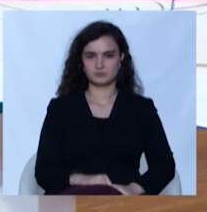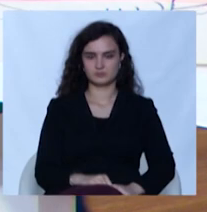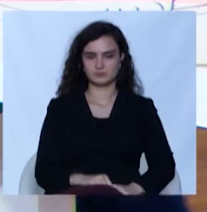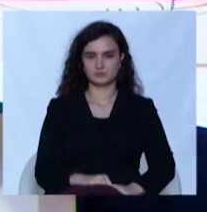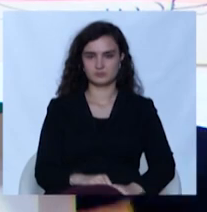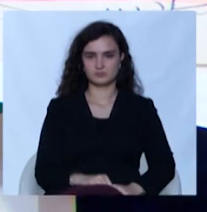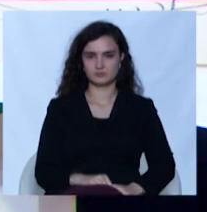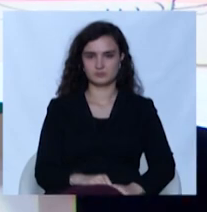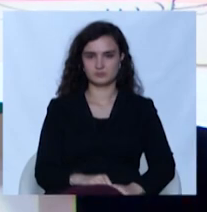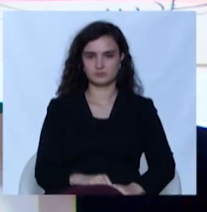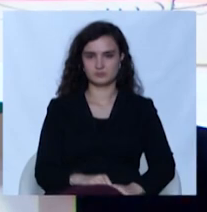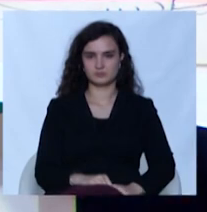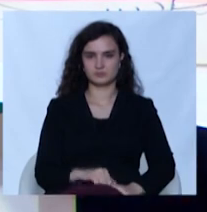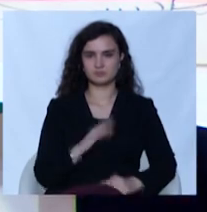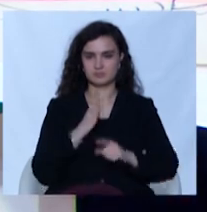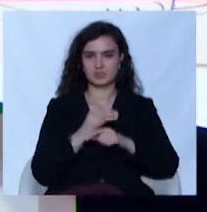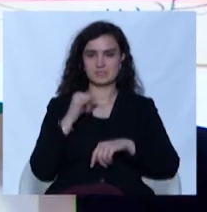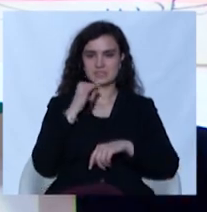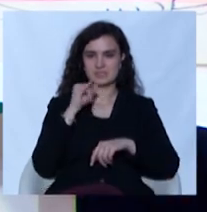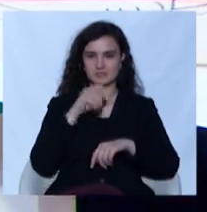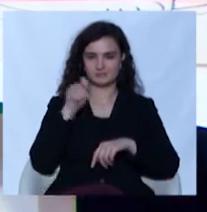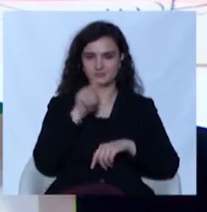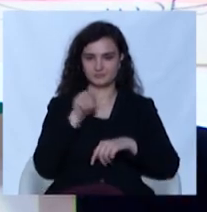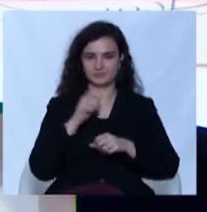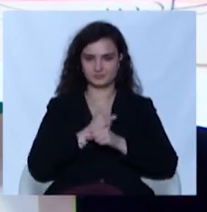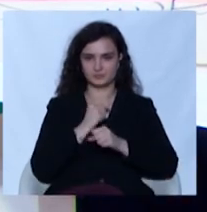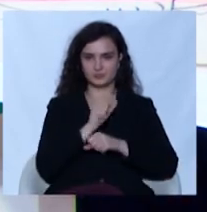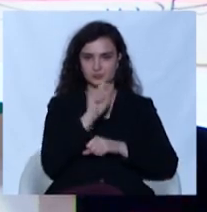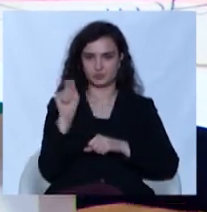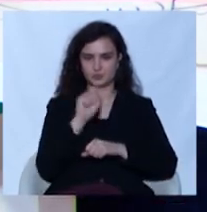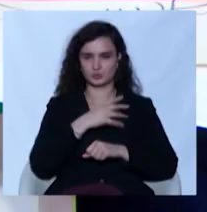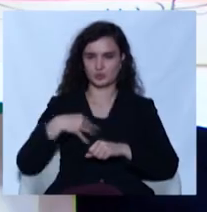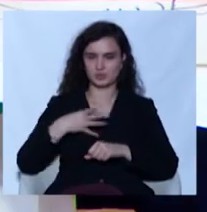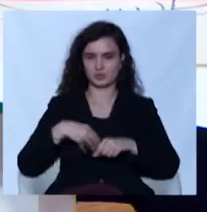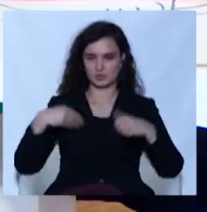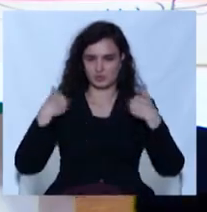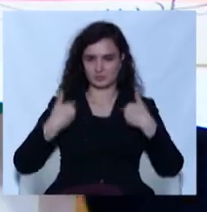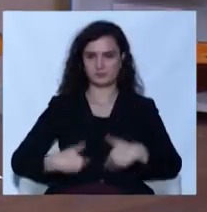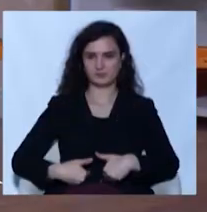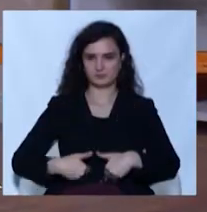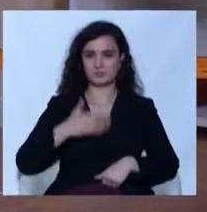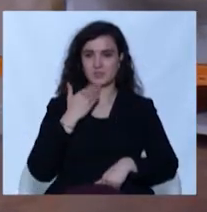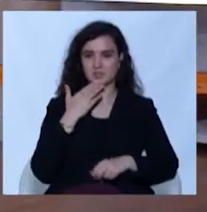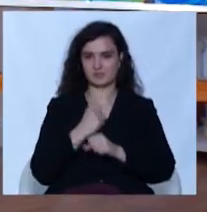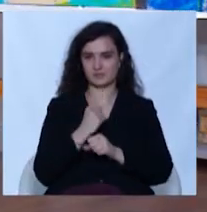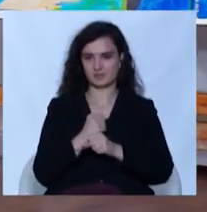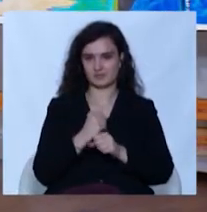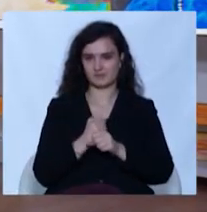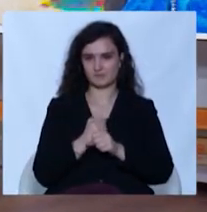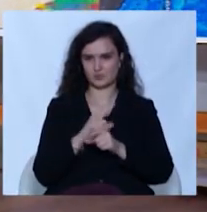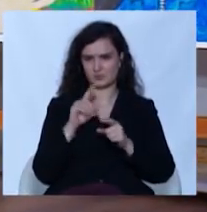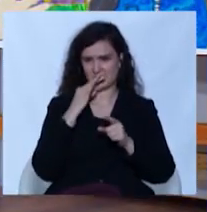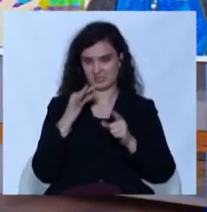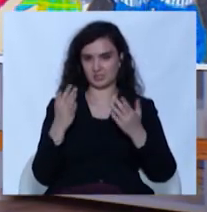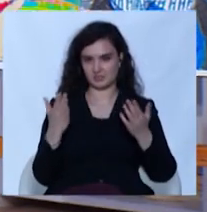პირდაპირ პასტელზე და აი აქ გავუკეთებ ესე ძოლიან ჩემს. მარტივად რომ გითხრათ,